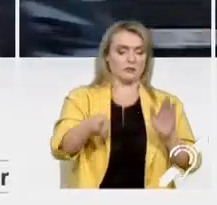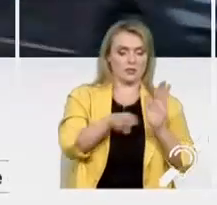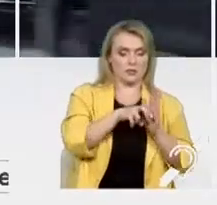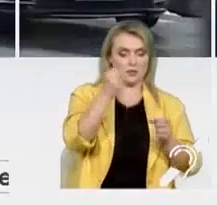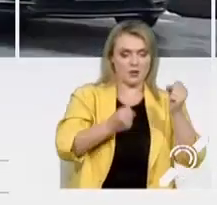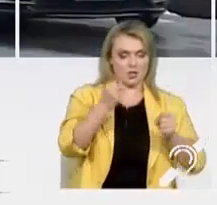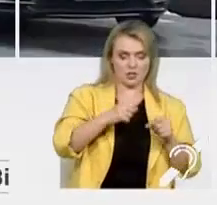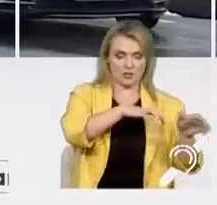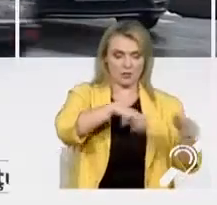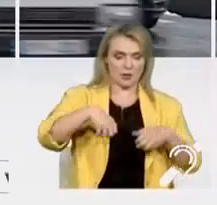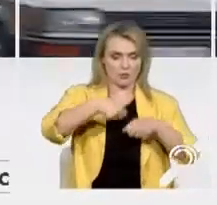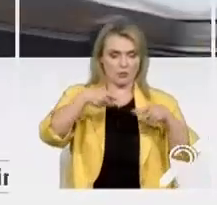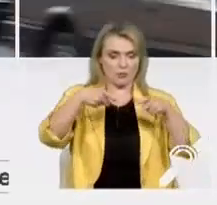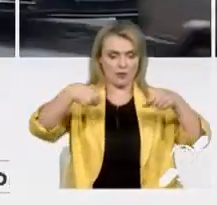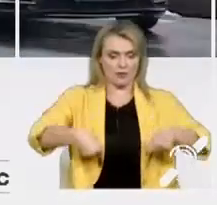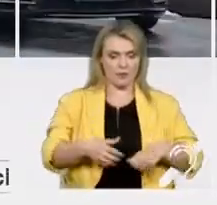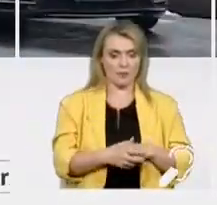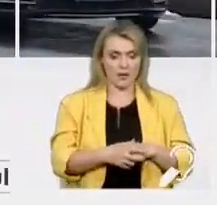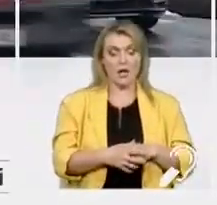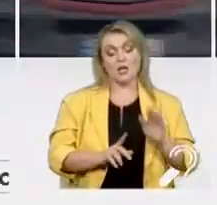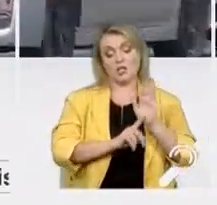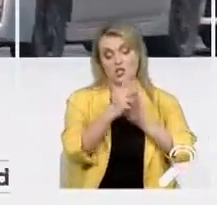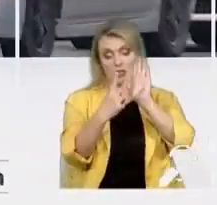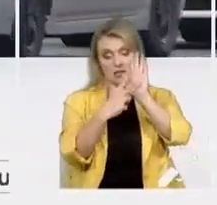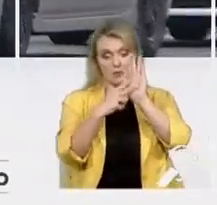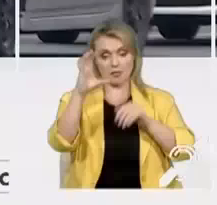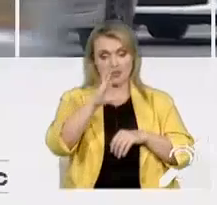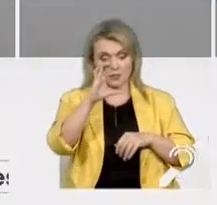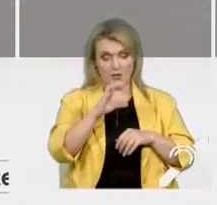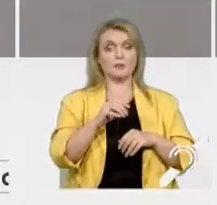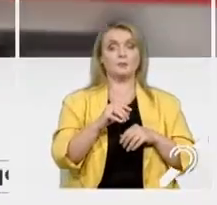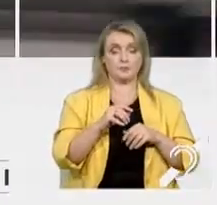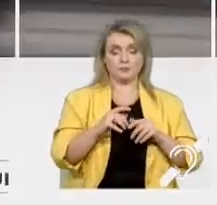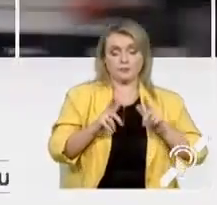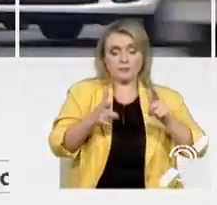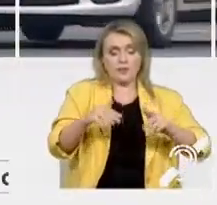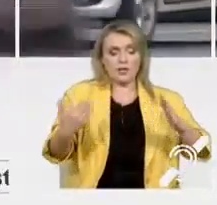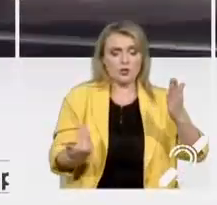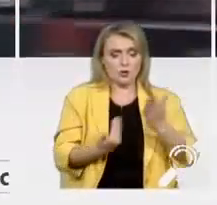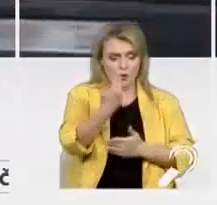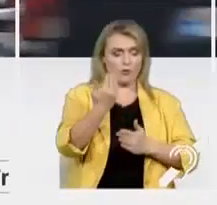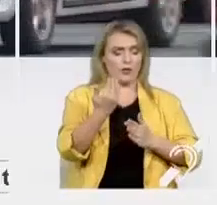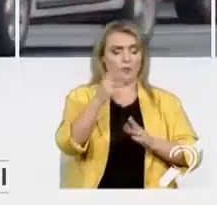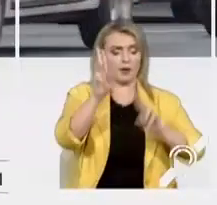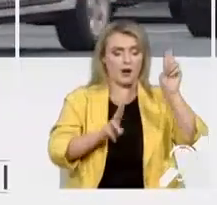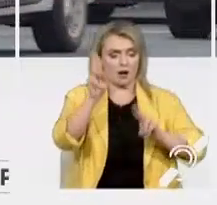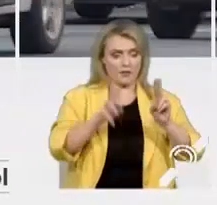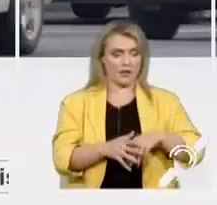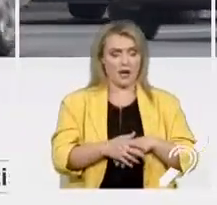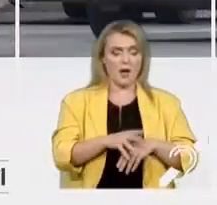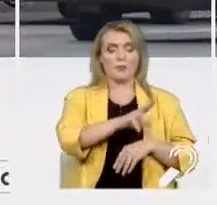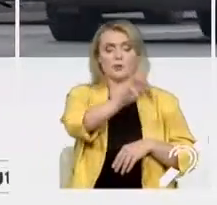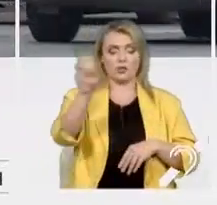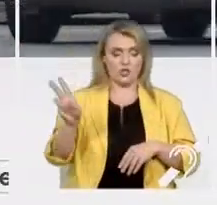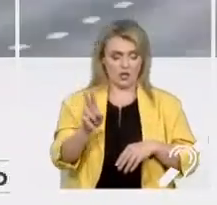transport. Reamintim că pe 7 septembrie au intrat în vigoare modificările legislative ce prevăd dublarea amenzilor pentru cei care urcă la